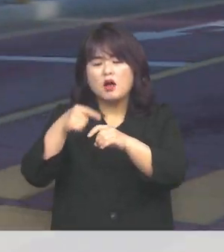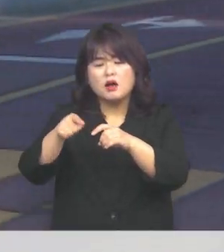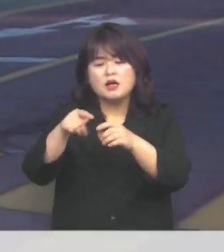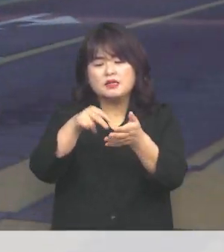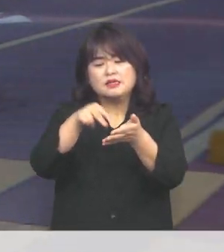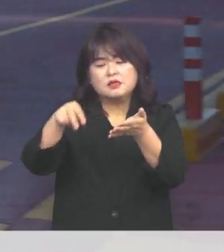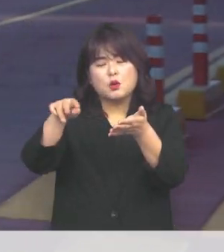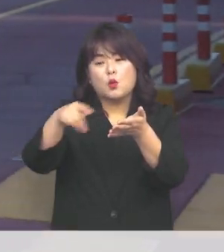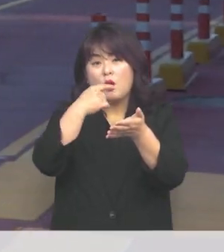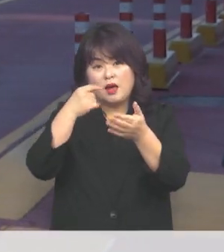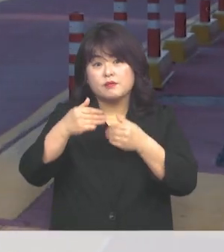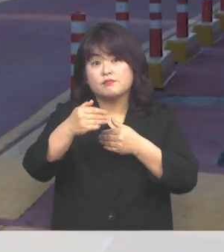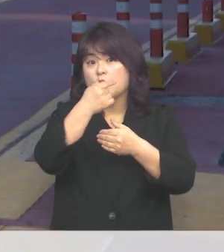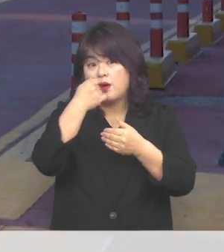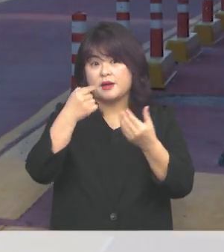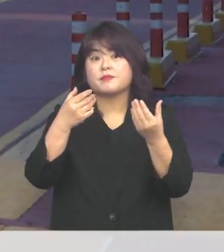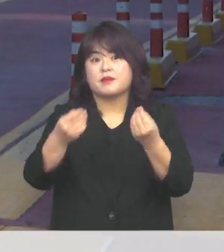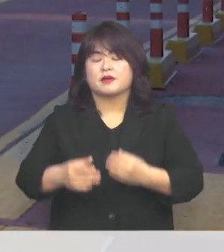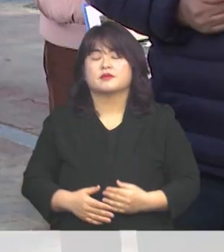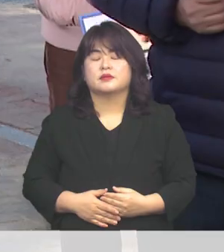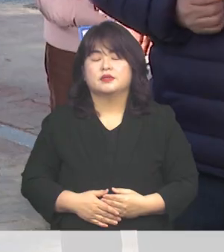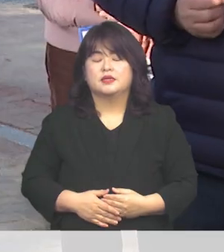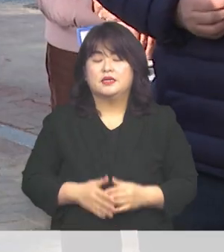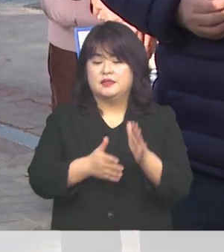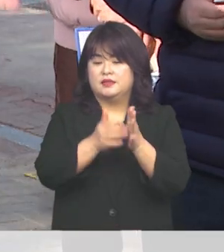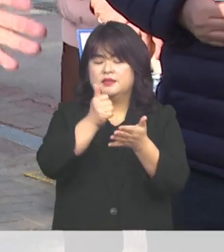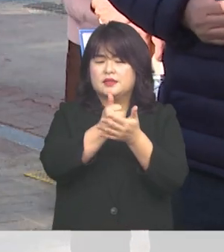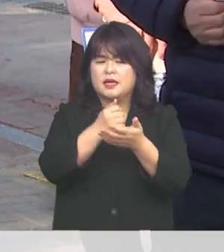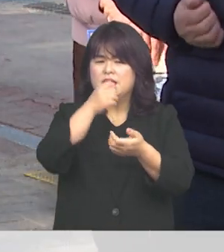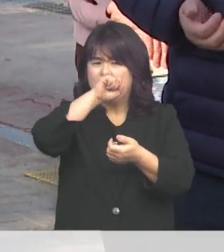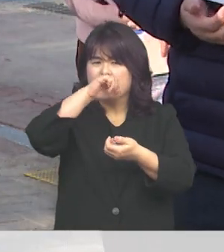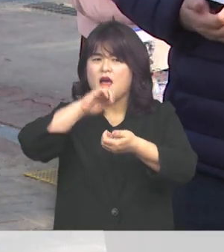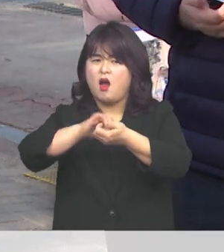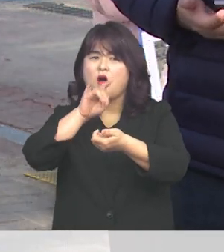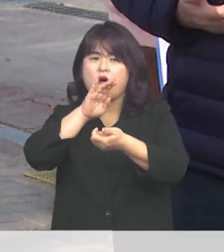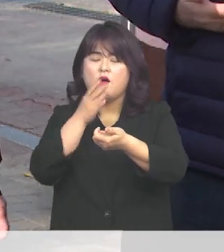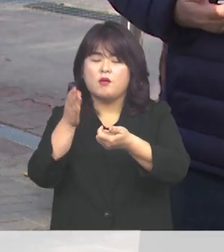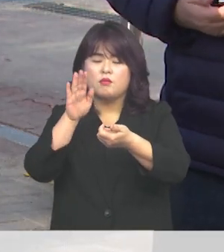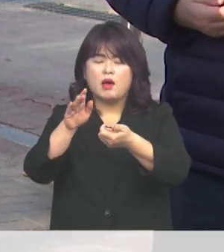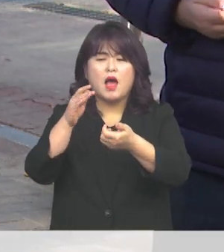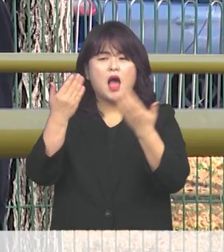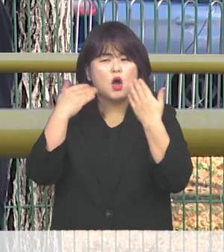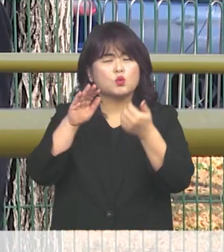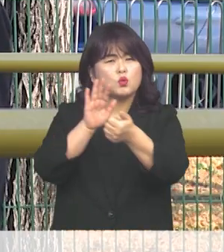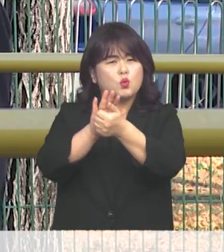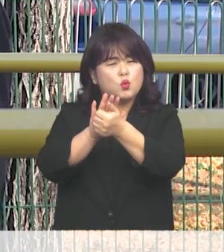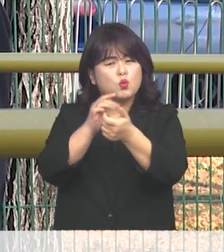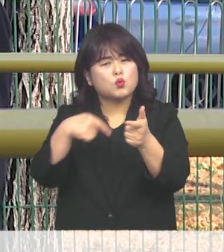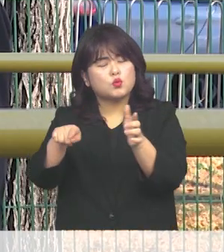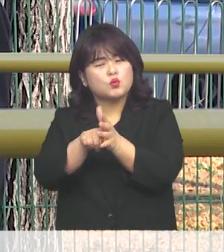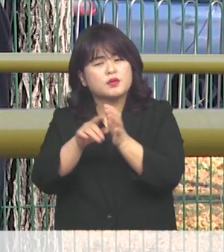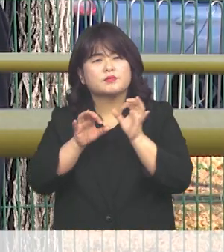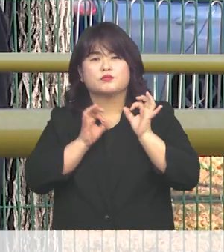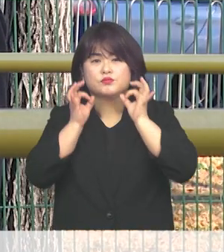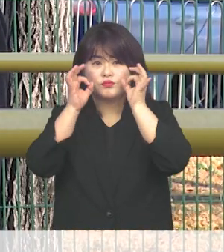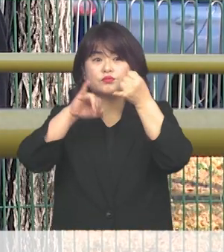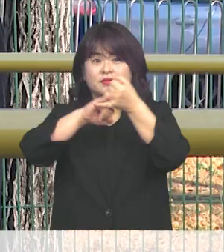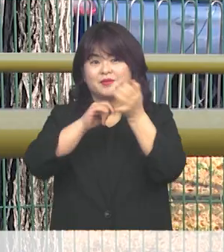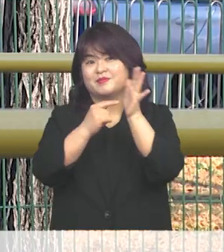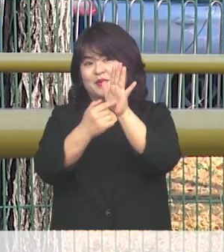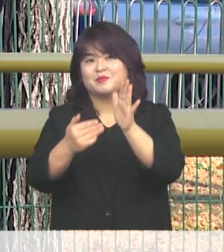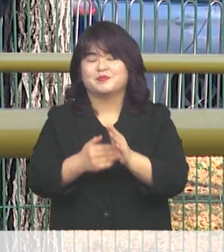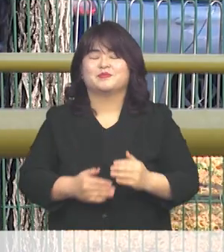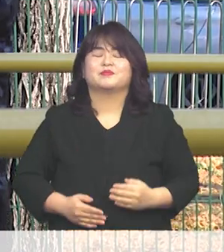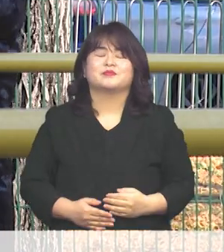조성 계획을 현장에서 확인했습니다. 이상일 시장은 예산에 제약이 있지만 학교에 도움이 될 일은 최선을